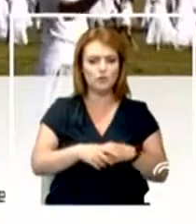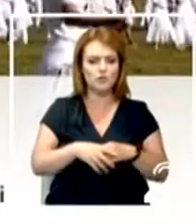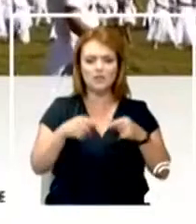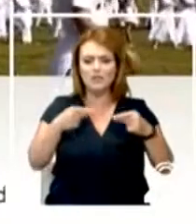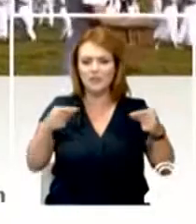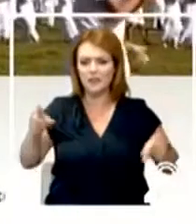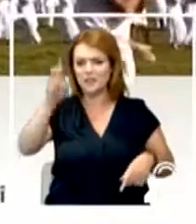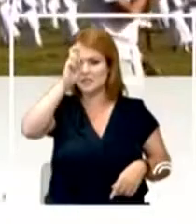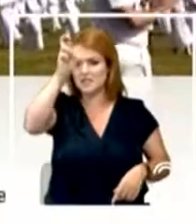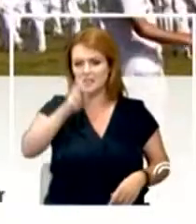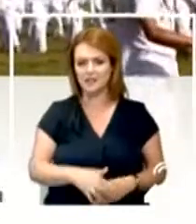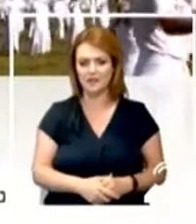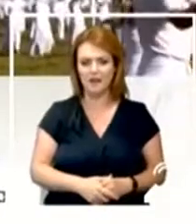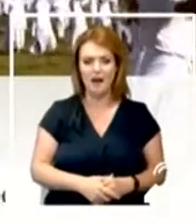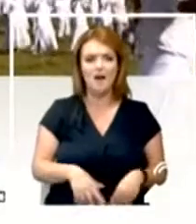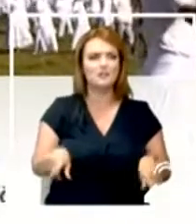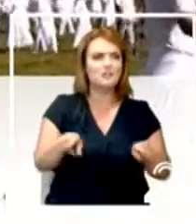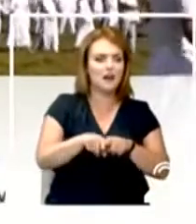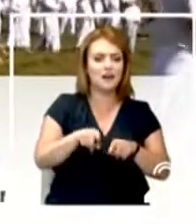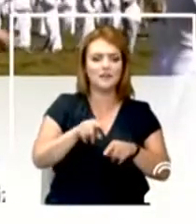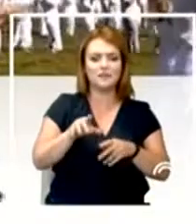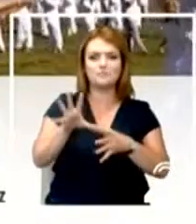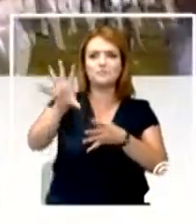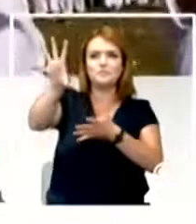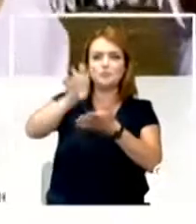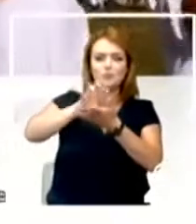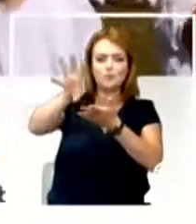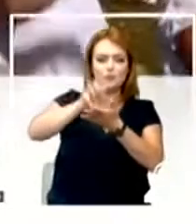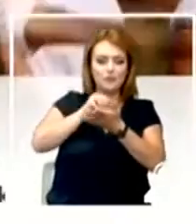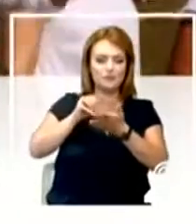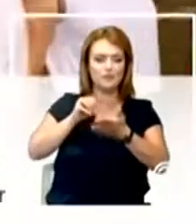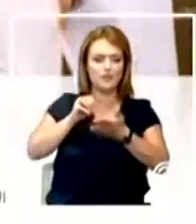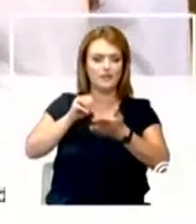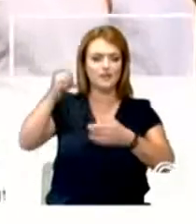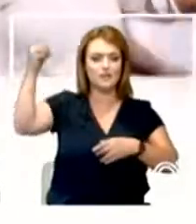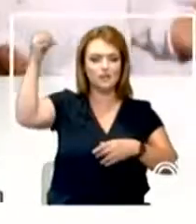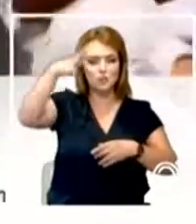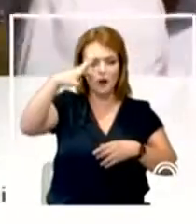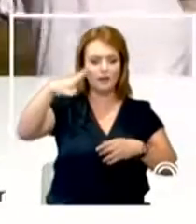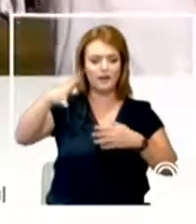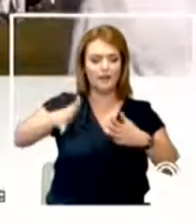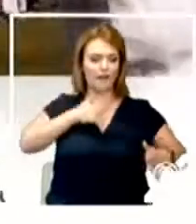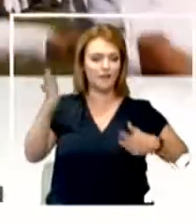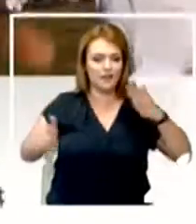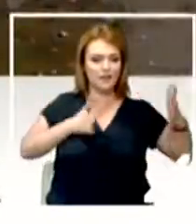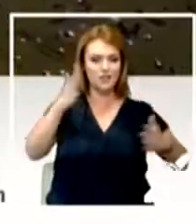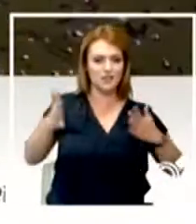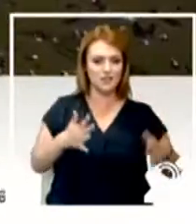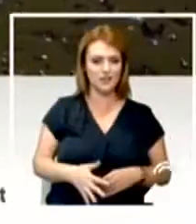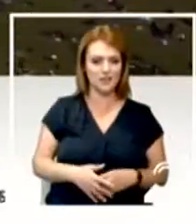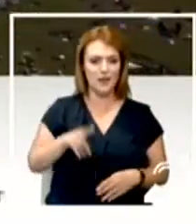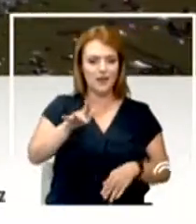se conecteze la energia cosmică. Timp de 80 de minute, membrii sectei se învârt în cercuri largi. Mulți dintre ei sunt